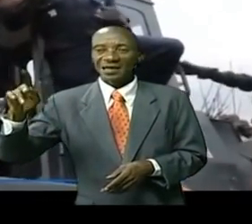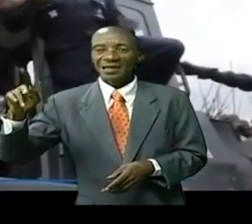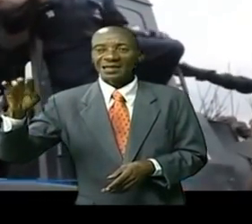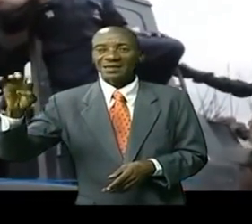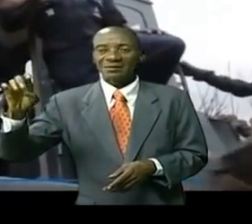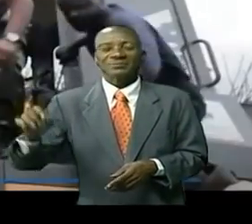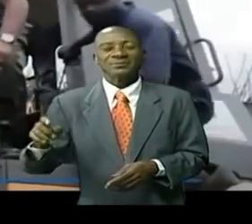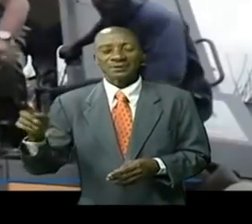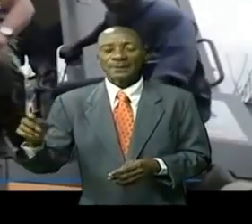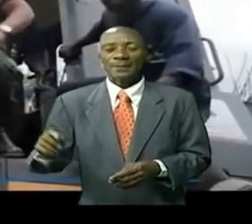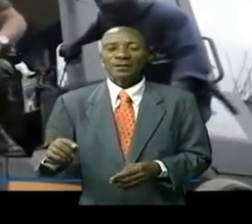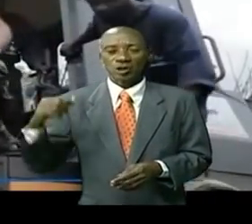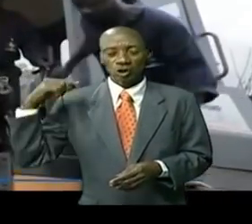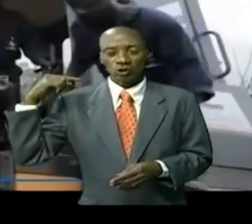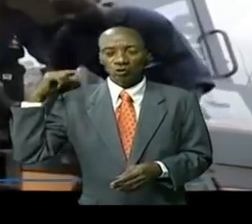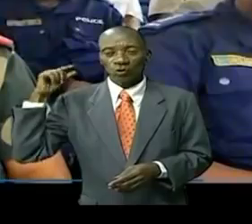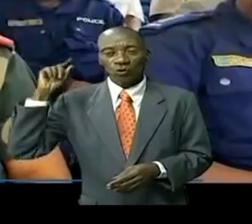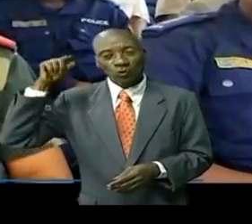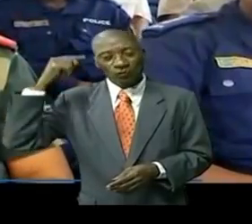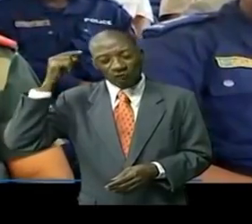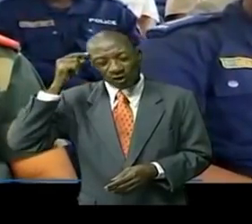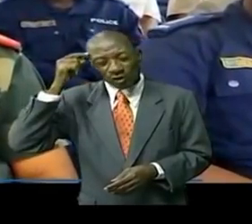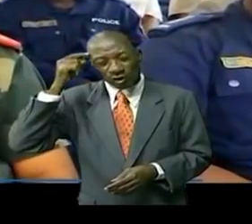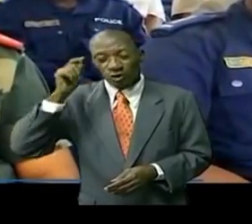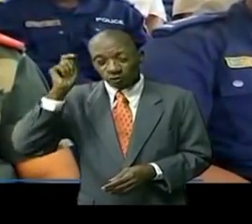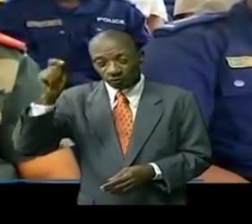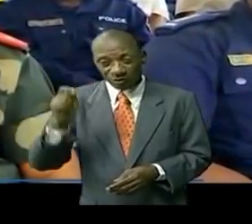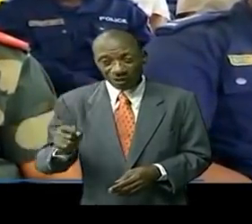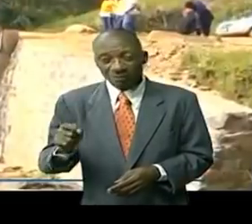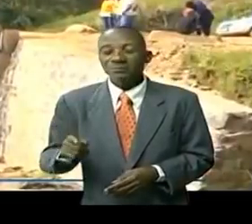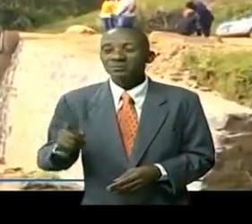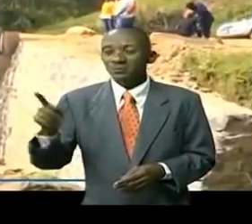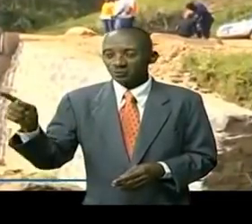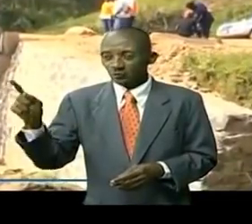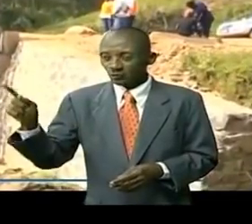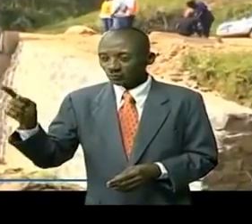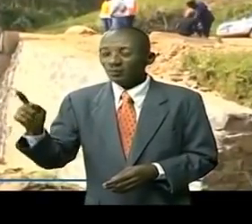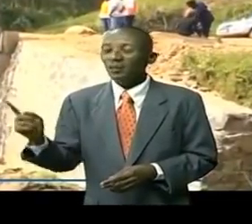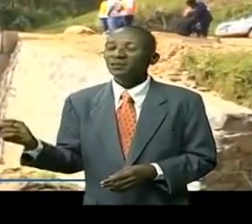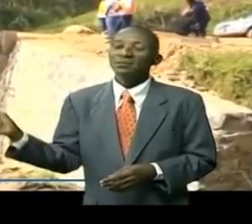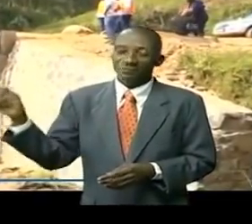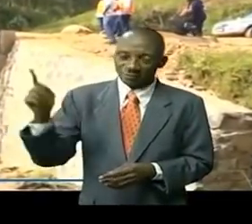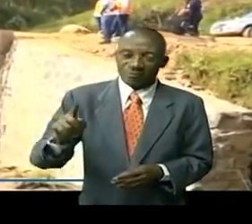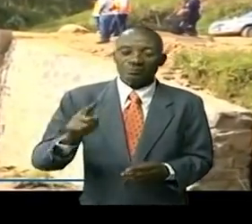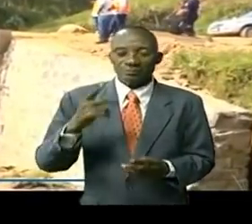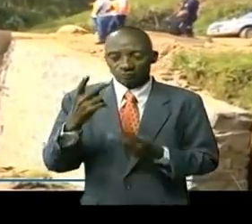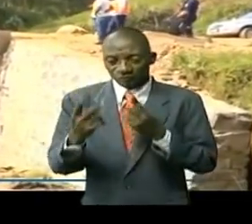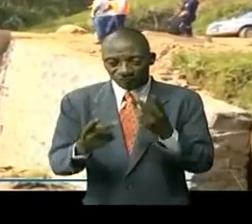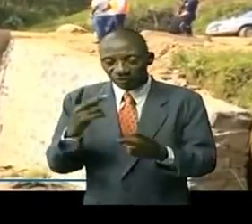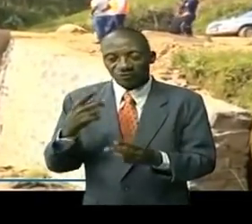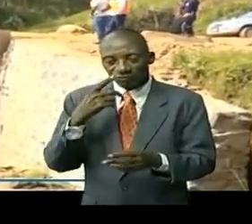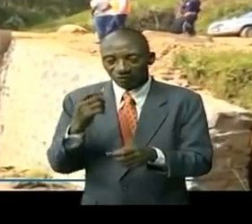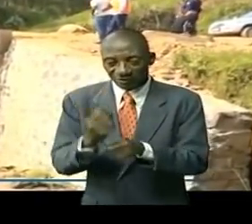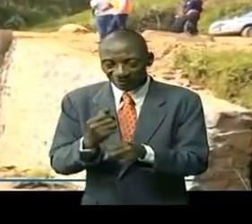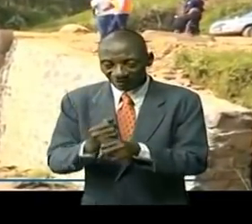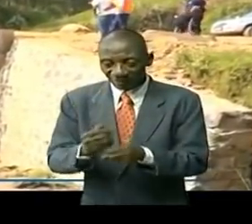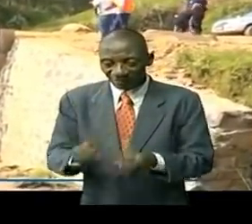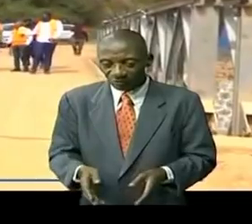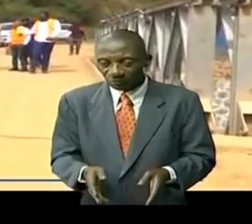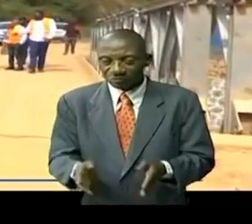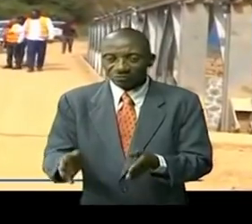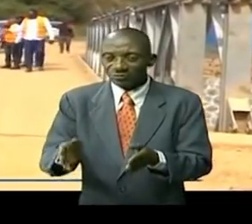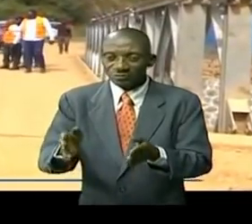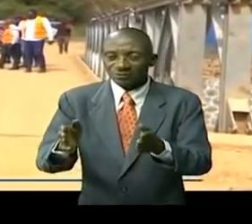le lieutenant général Ndima Kangba Constant. Quel est l'objet de la mission d'inspection effectuée ce lundi